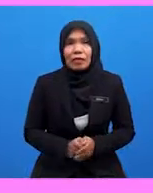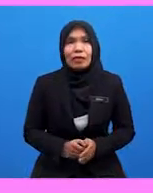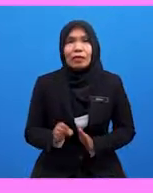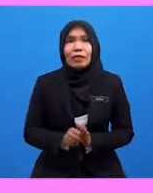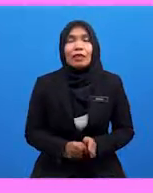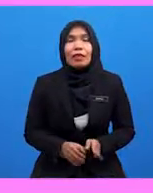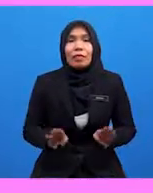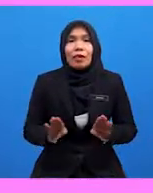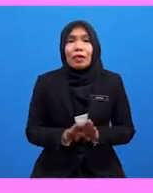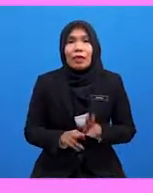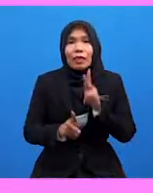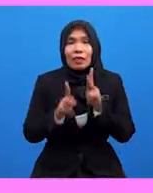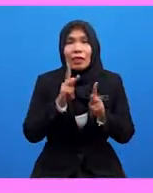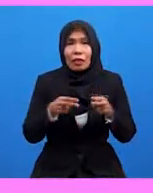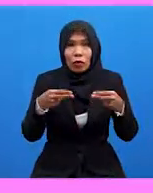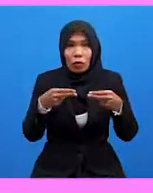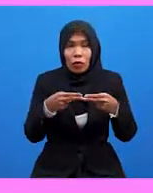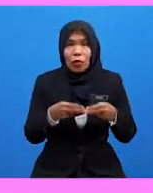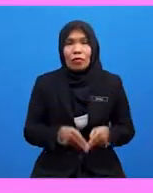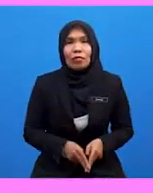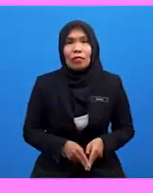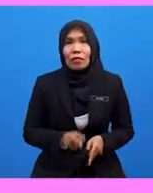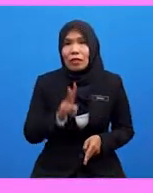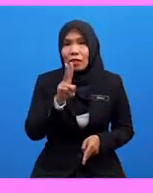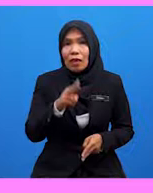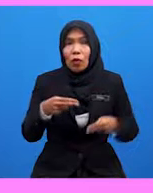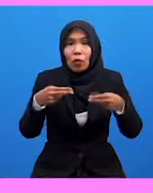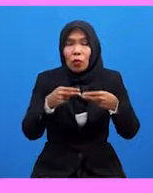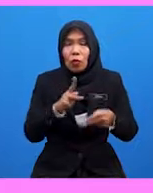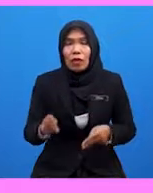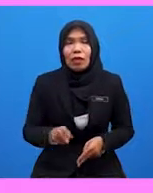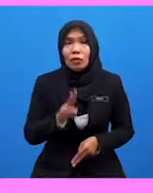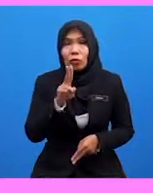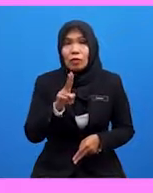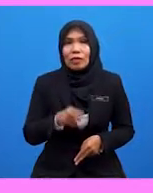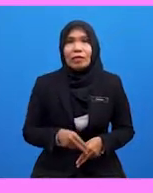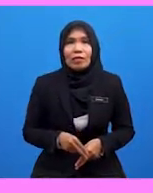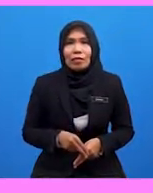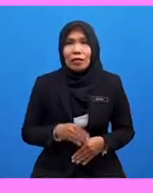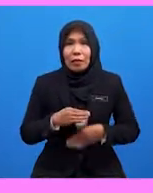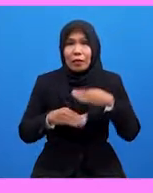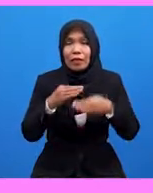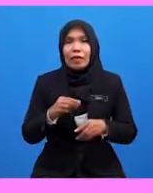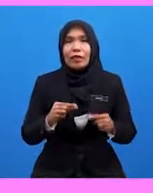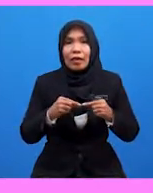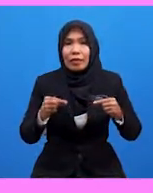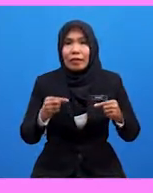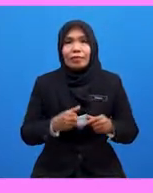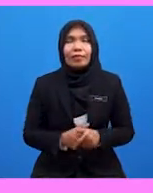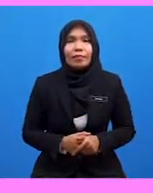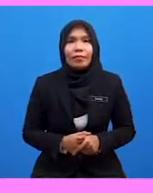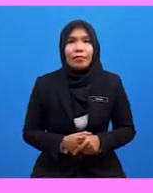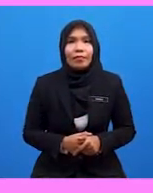yang menghubungkan dua binaan ayat. Jenis kata tugas yang berfungsi sebagai kata penyambung ayat